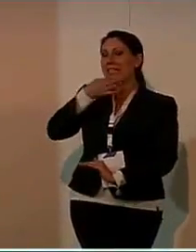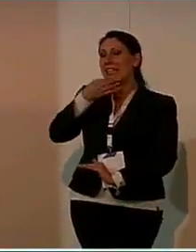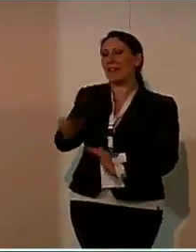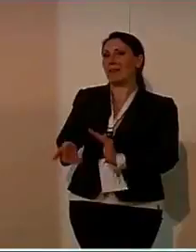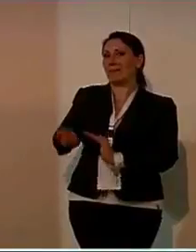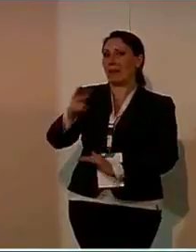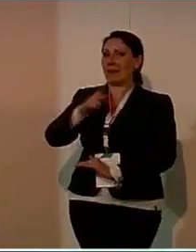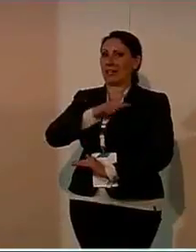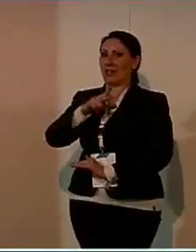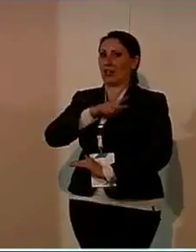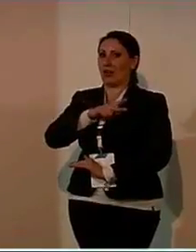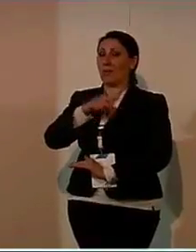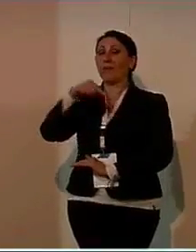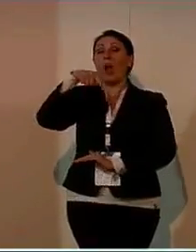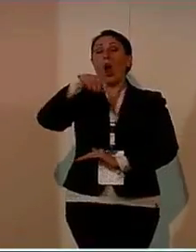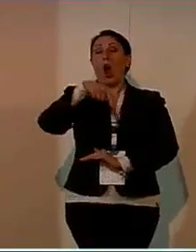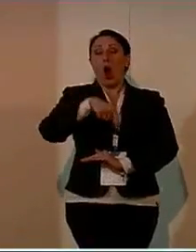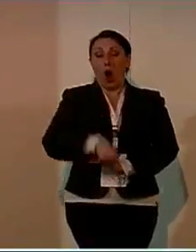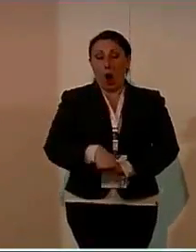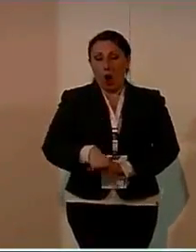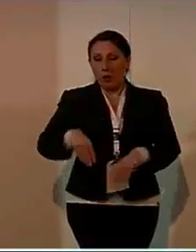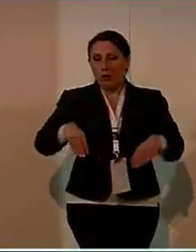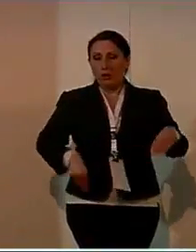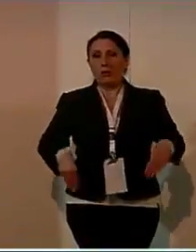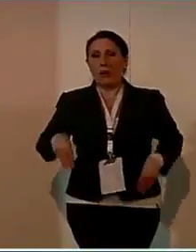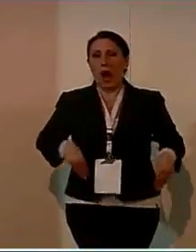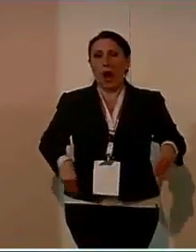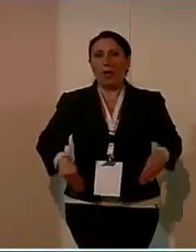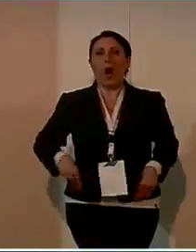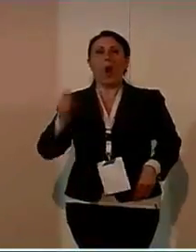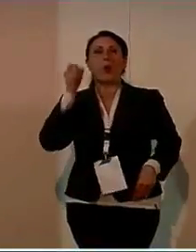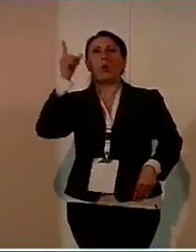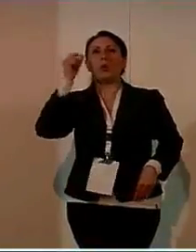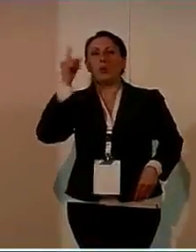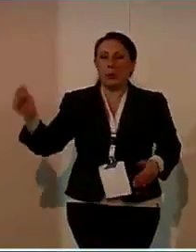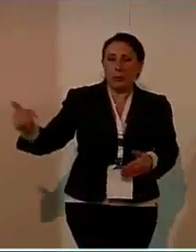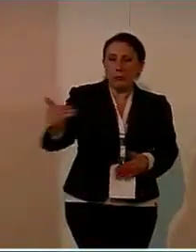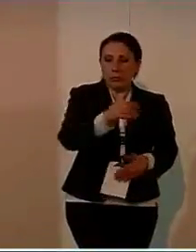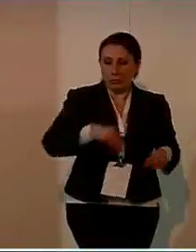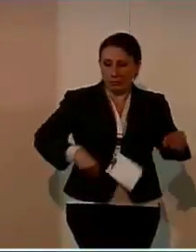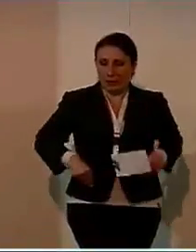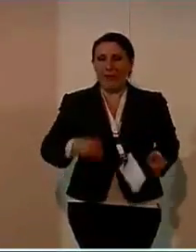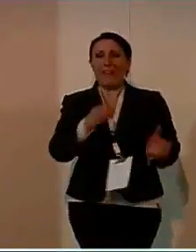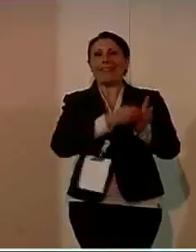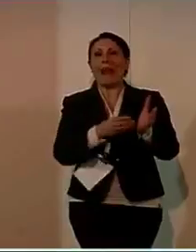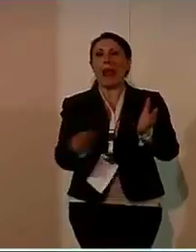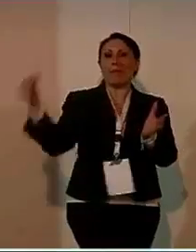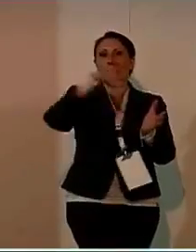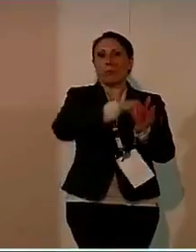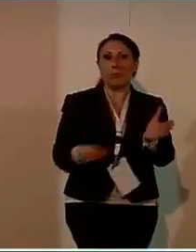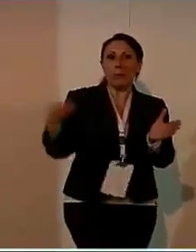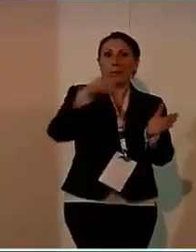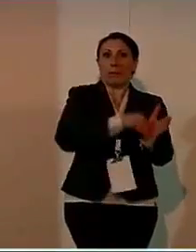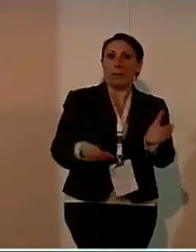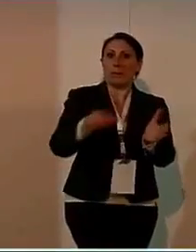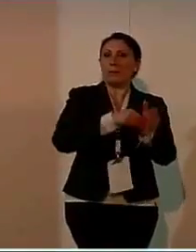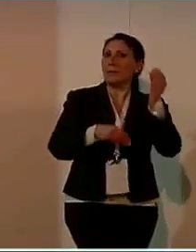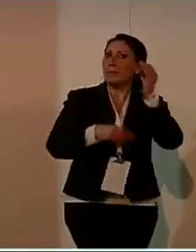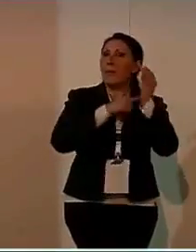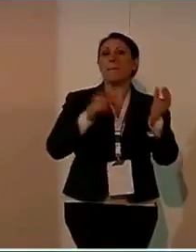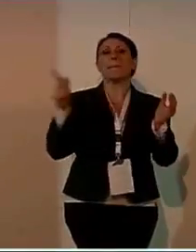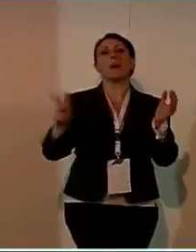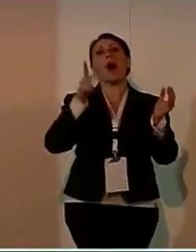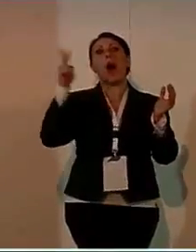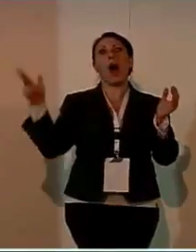di voi ha in tasca il sapere di secoli raccolte in uno smartphone e un miracolo ma non vi dà la